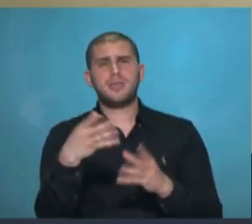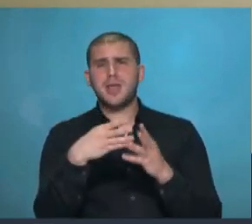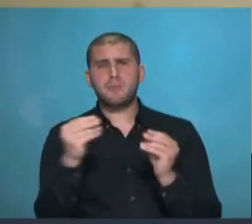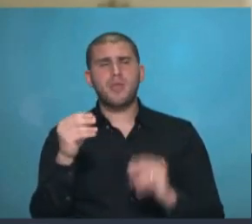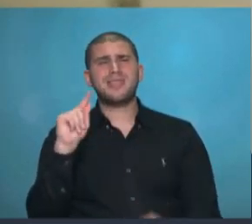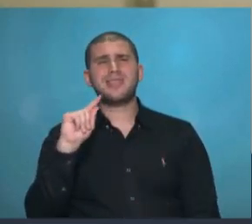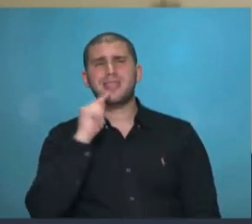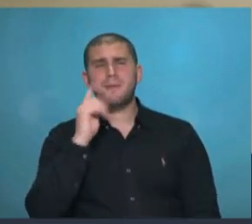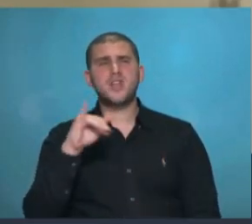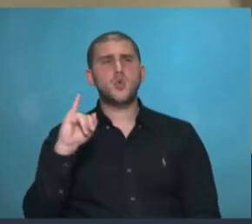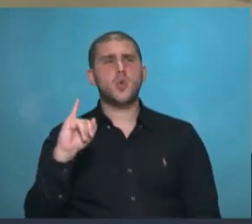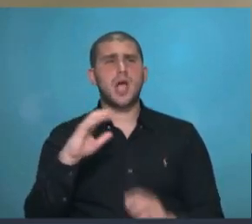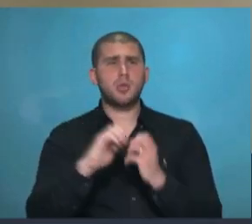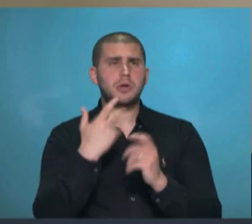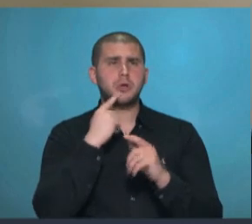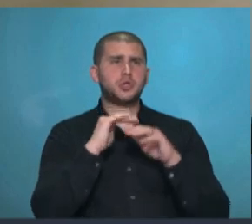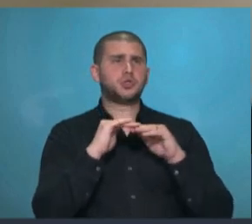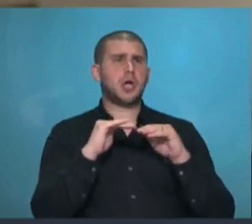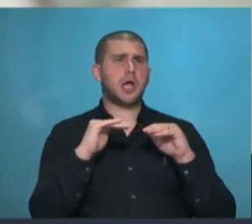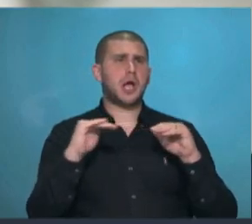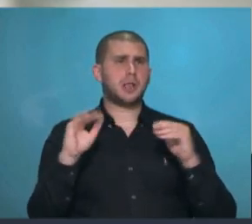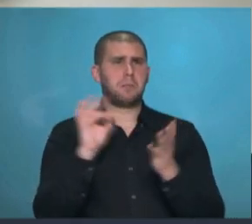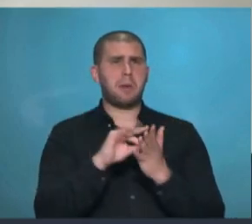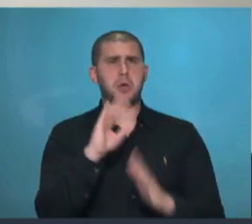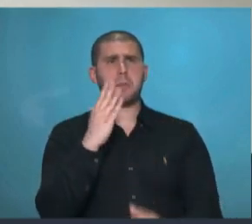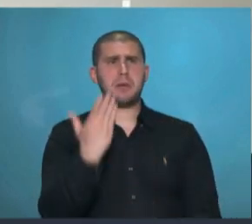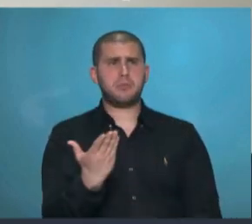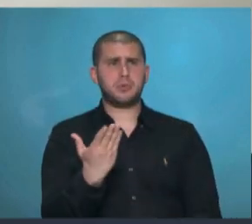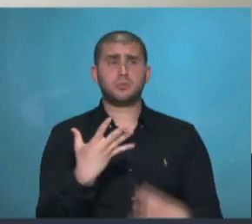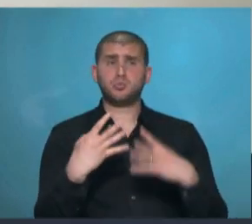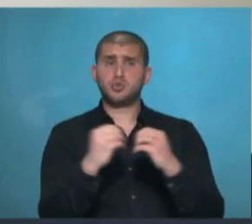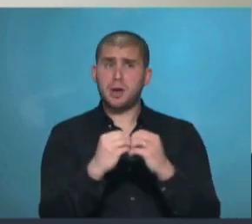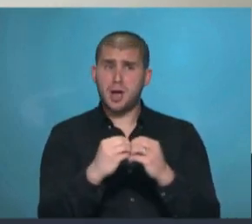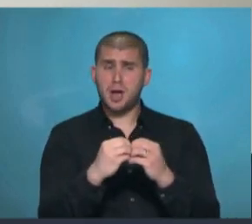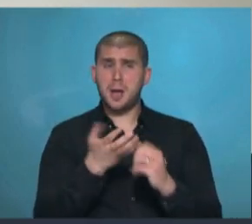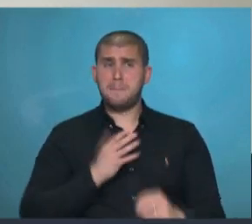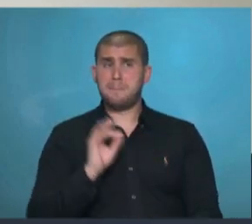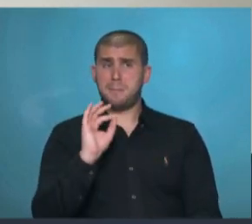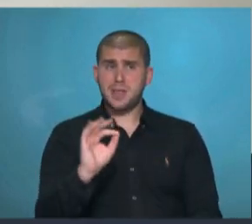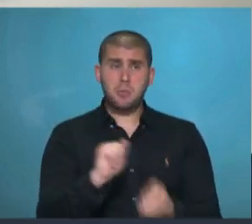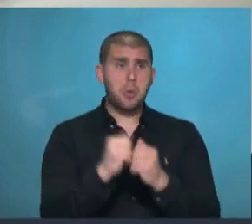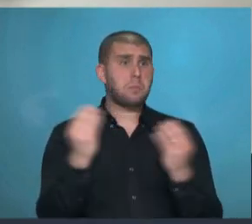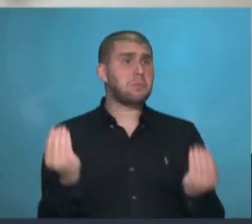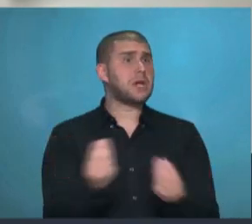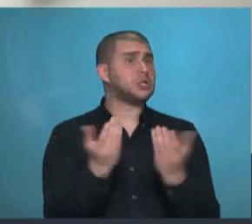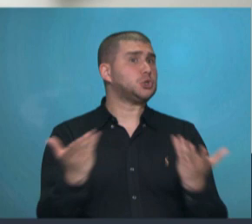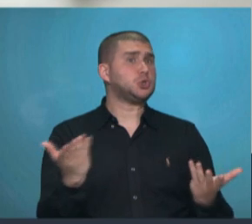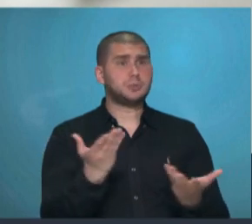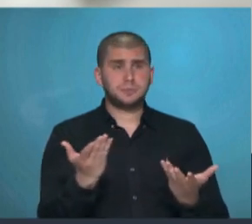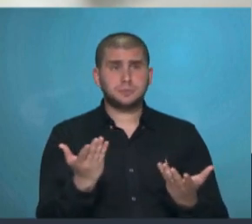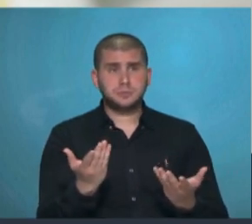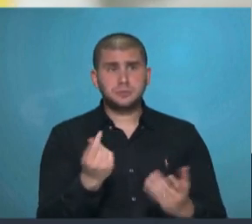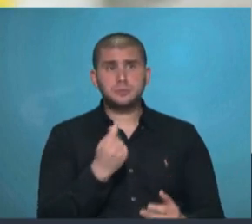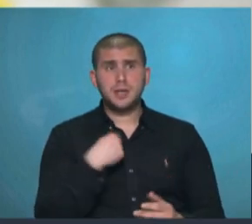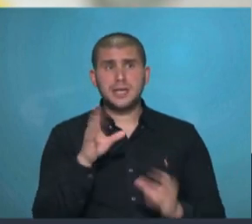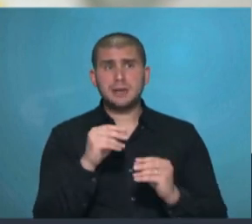כדורי. היה שקט מיום חמישי. במשפחה, בבנים שלהם או מישהו, אוקיי? אני עם